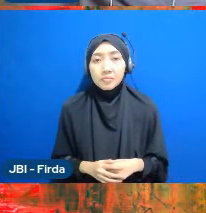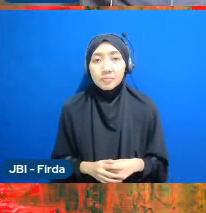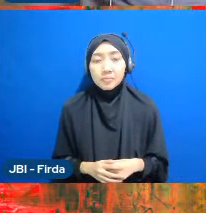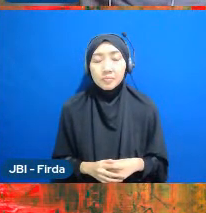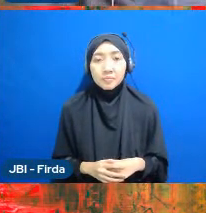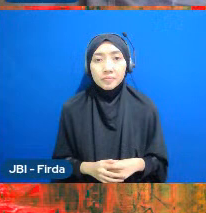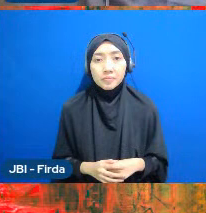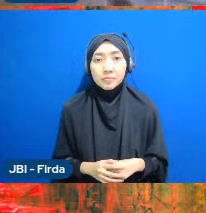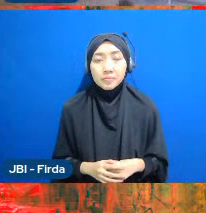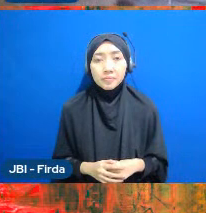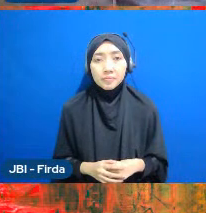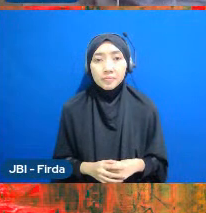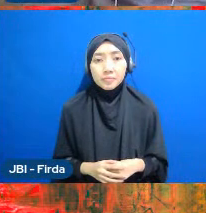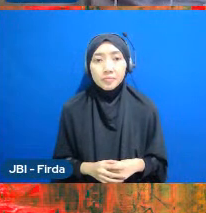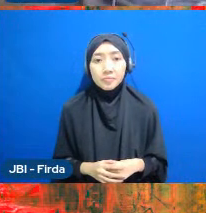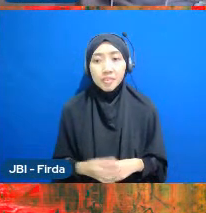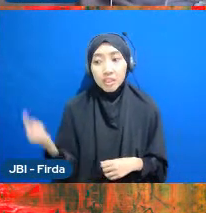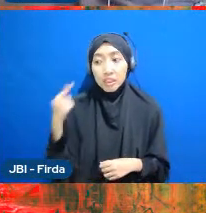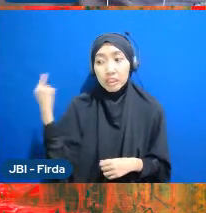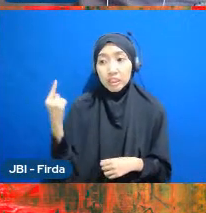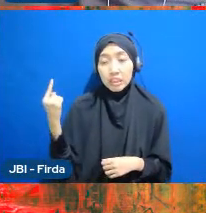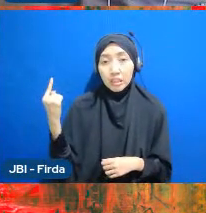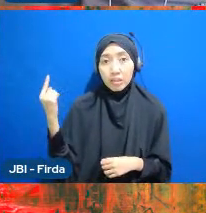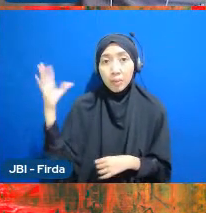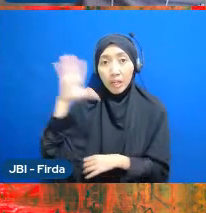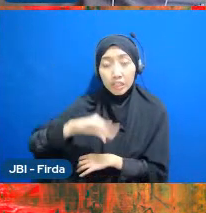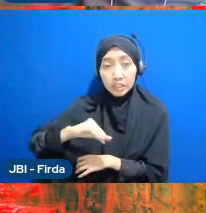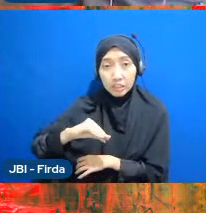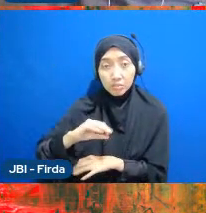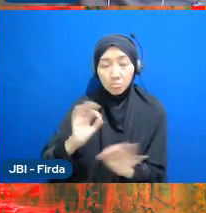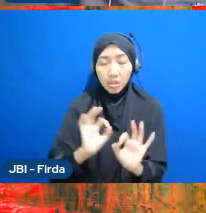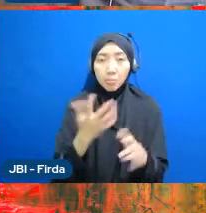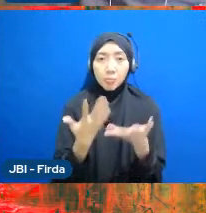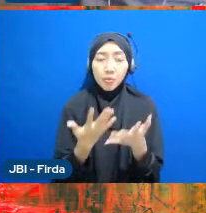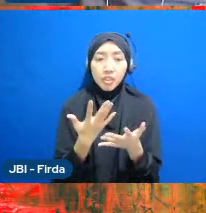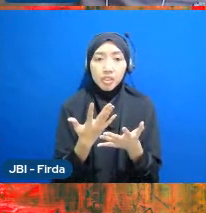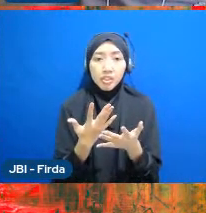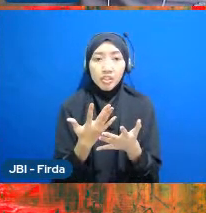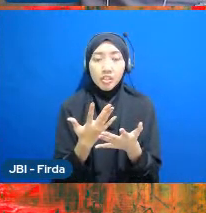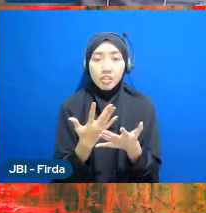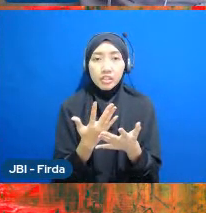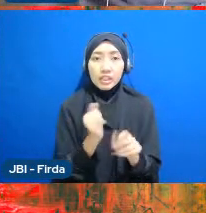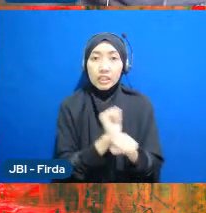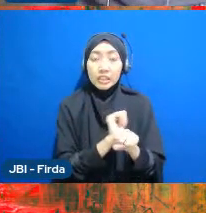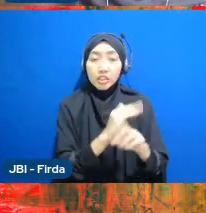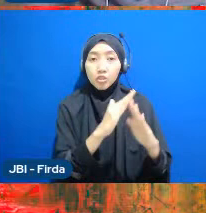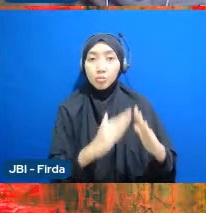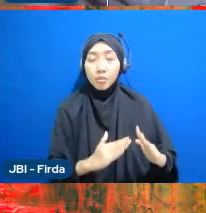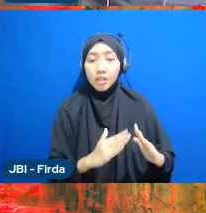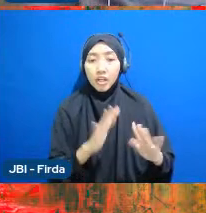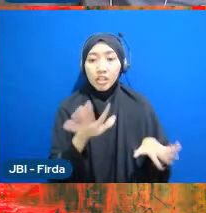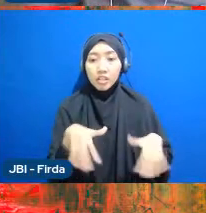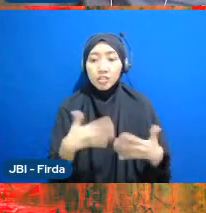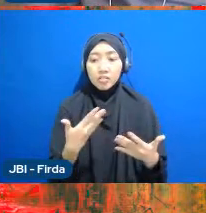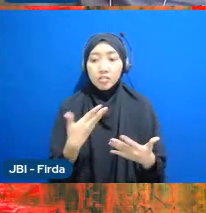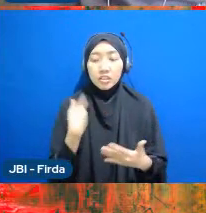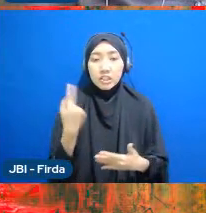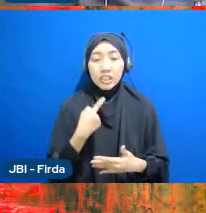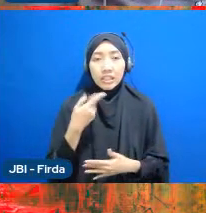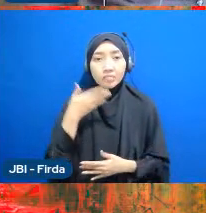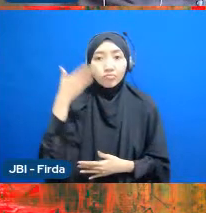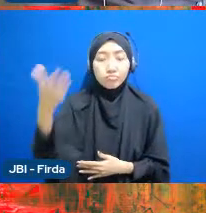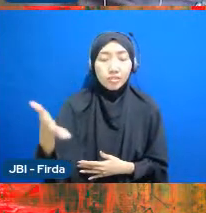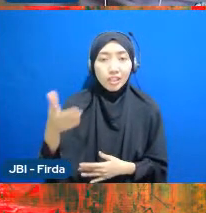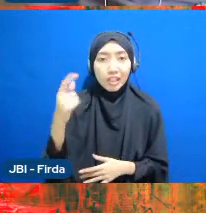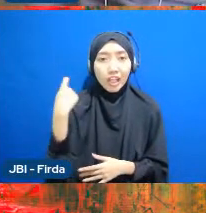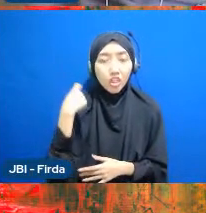pasti melewati, nggak setiap hari ya, mungkin kalau ada yang sekarang banyaknya work from home ya. Kalau misalnya kita ke kantor, kita ke pasar,